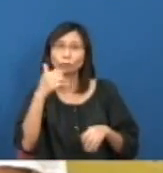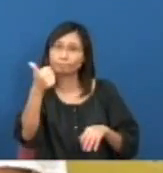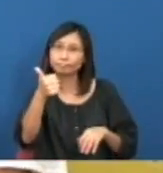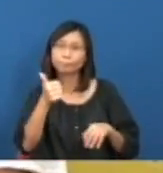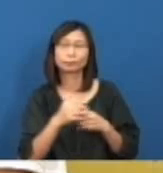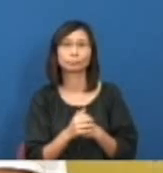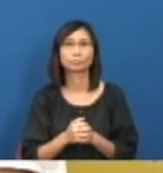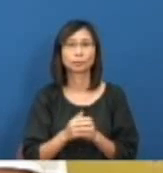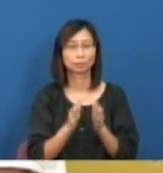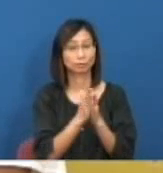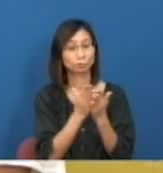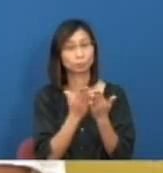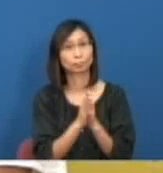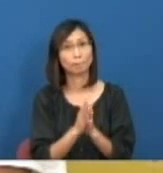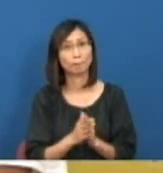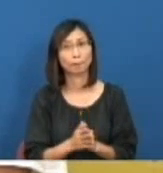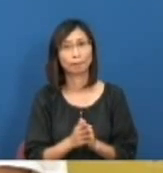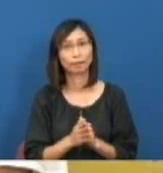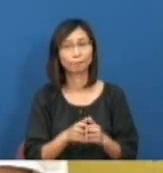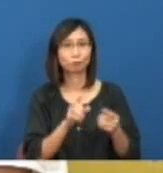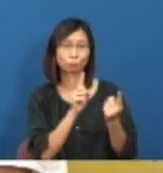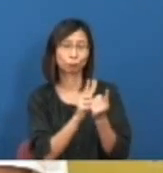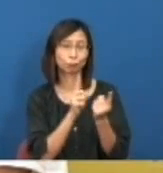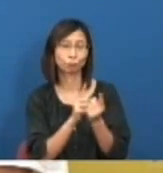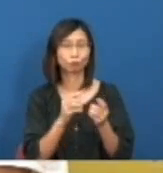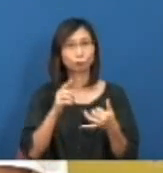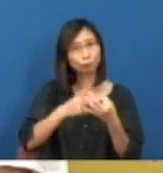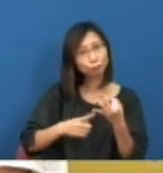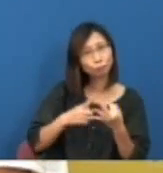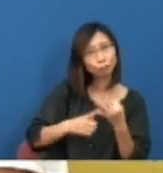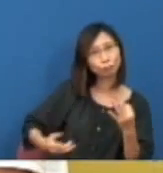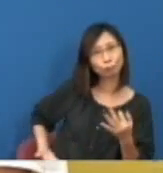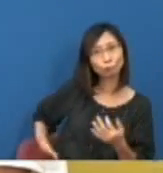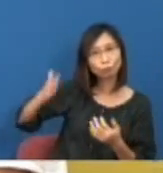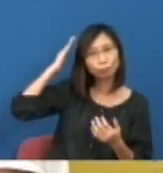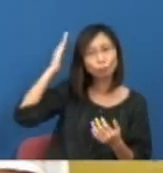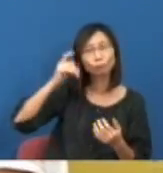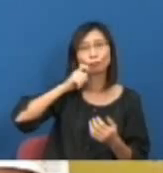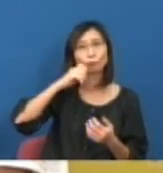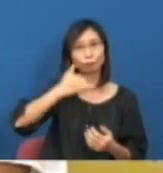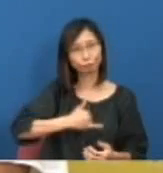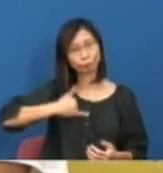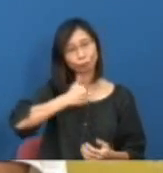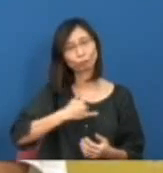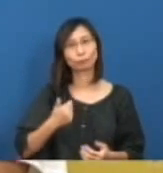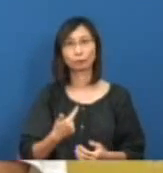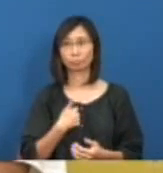係得兩篇係會對阿司徒有啲質疑嘅啫，即係質疑嘅啫，就係我一篇啊，陳文哲一篇，咁我一篇就滔滔不絕